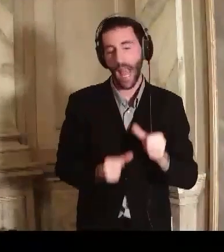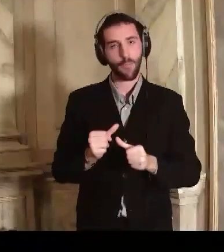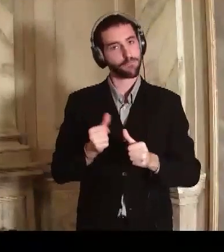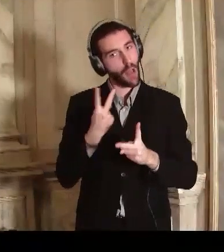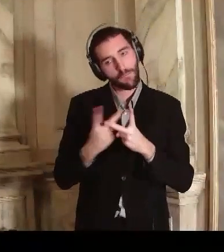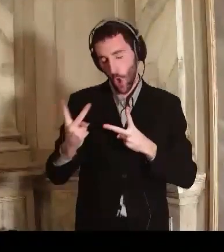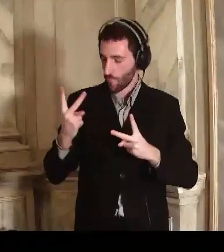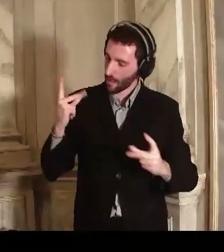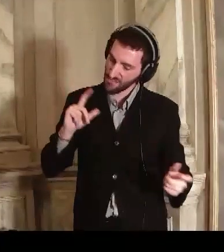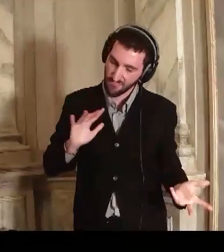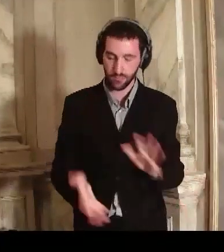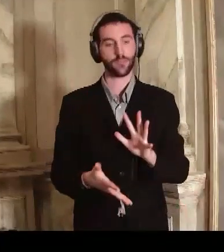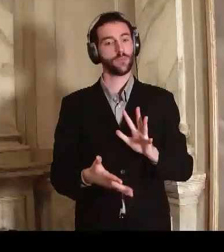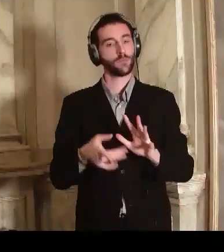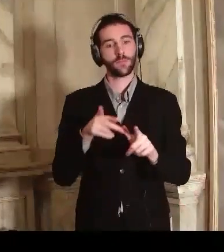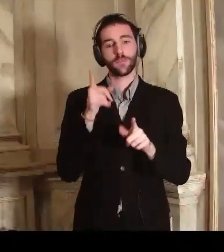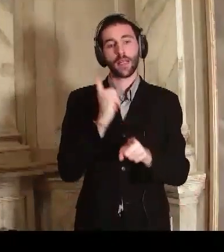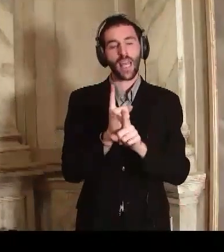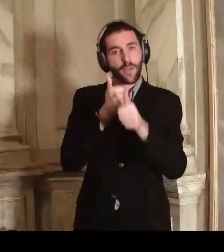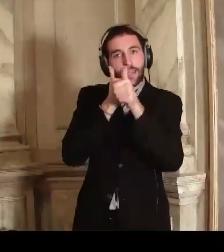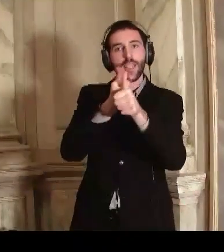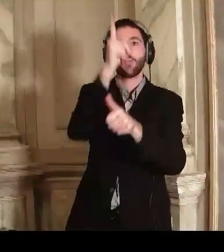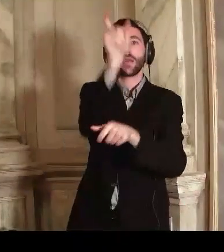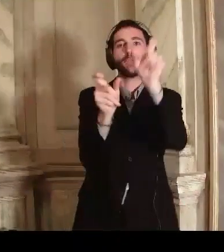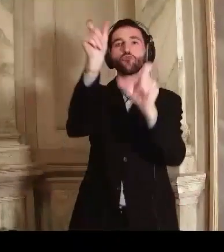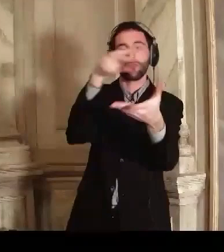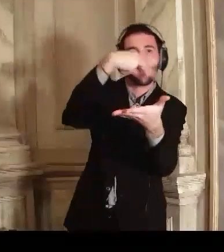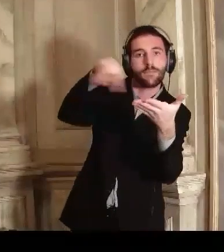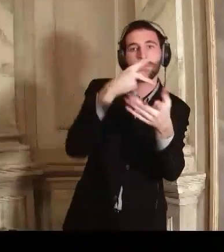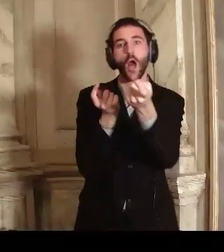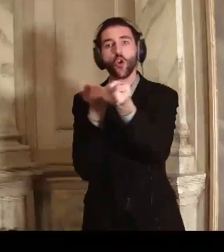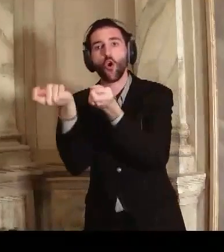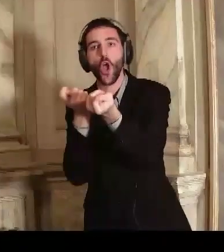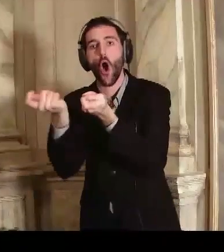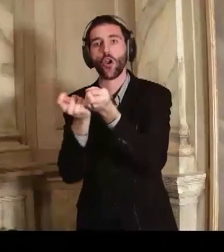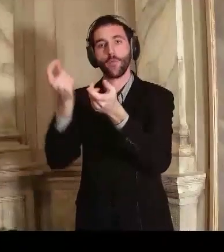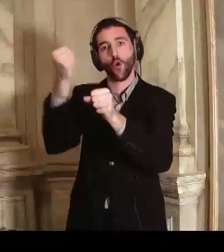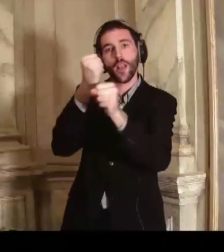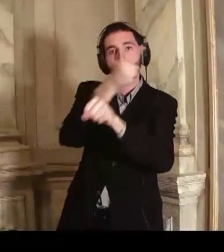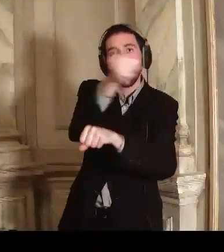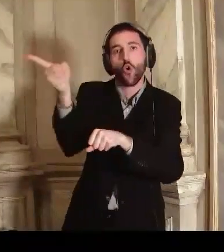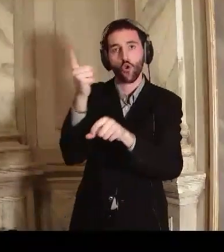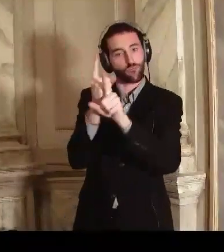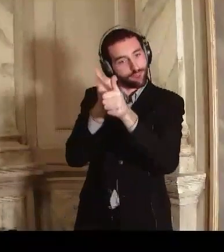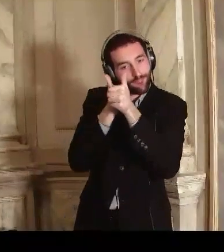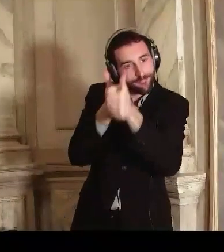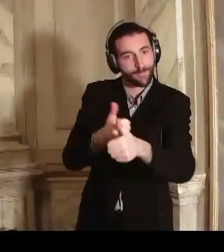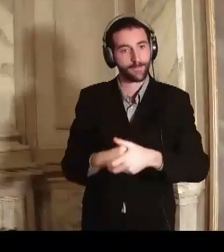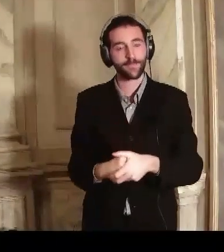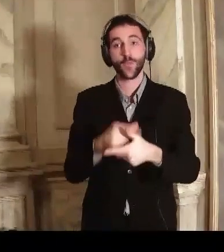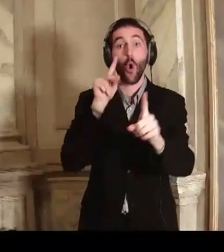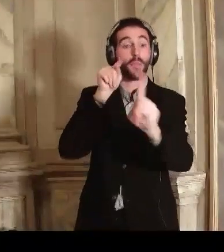danza, dei danzatori, dei coreografi, dei compositori e dei lavori pensati dagli artisti per portare